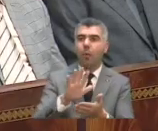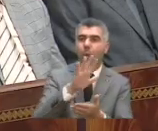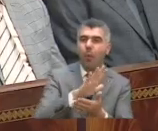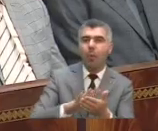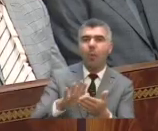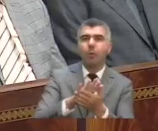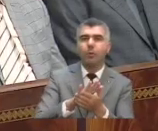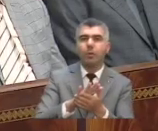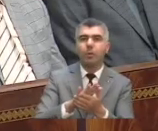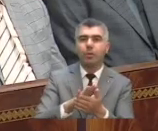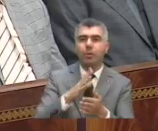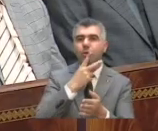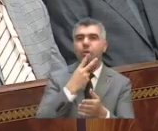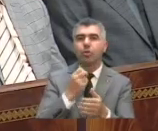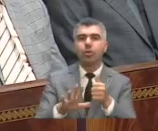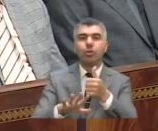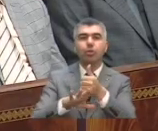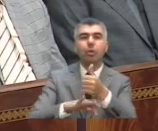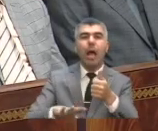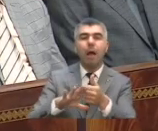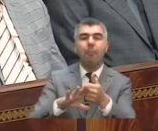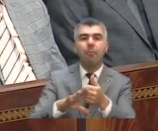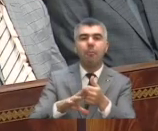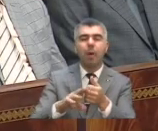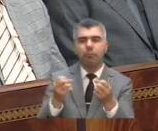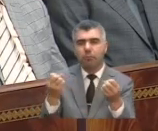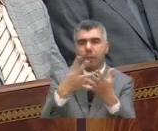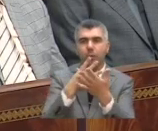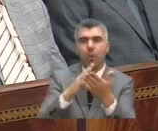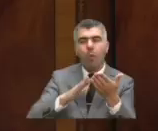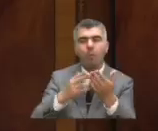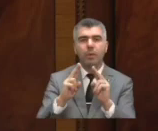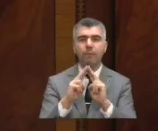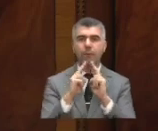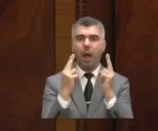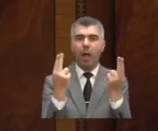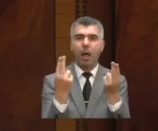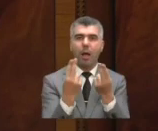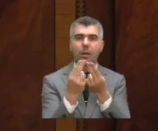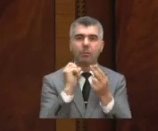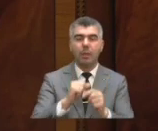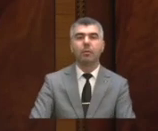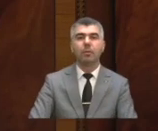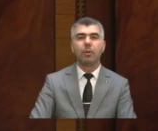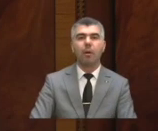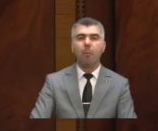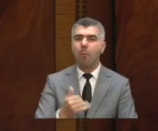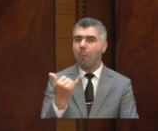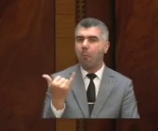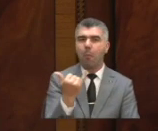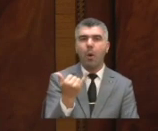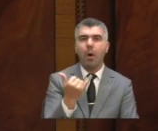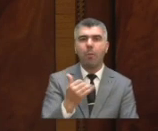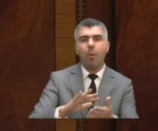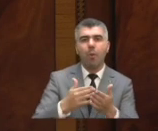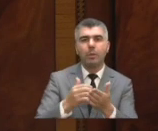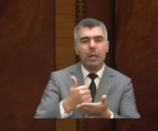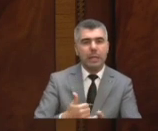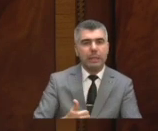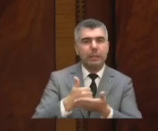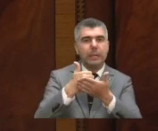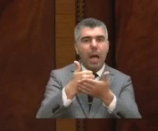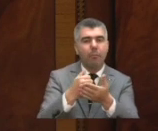وشعبيه ادهشت القريب والبعيد على السواء مرورا بتقديم مختلف اشكال الدعم